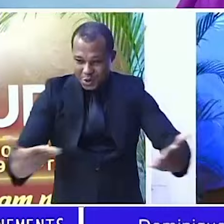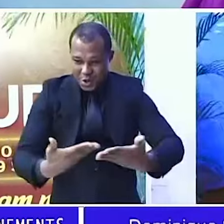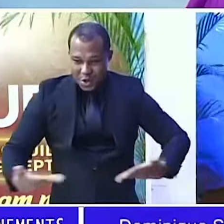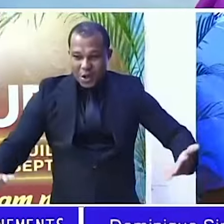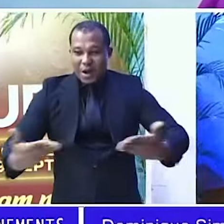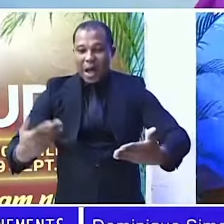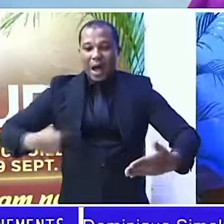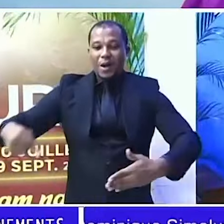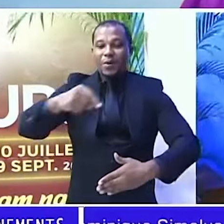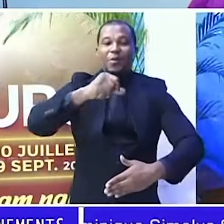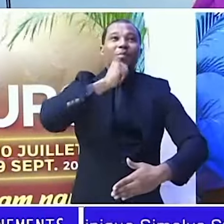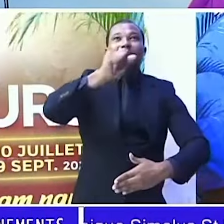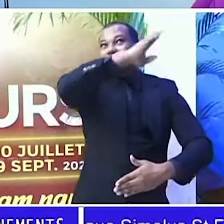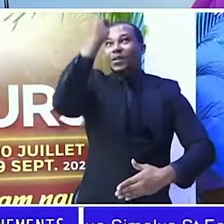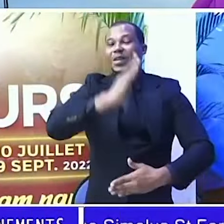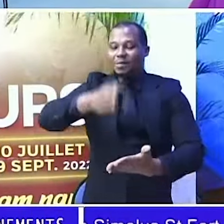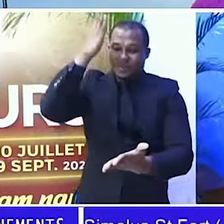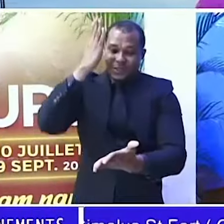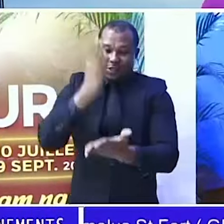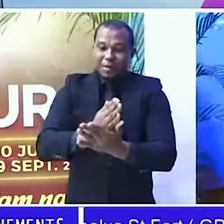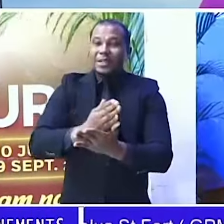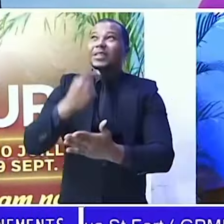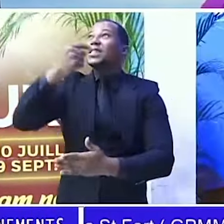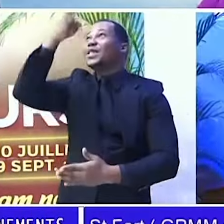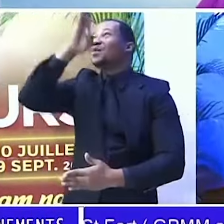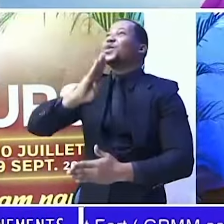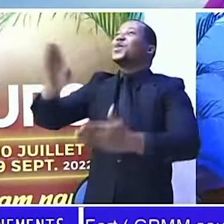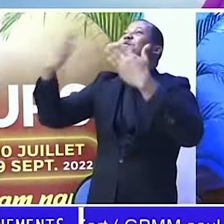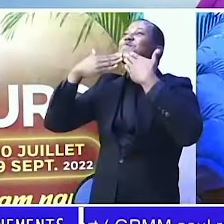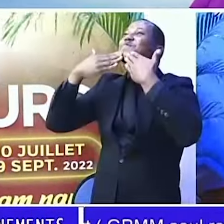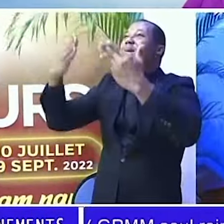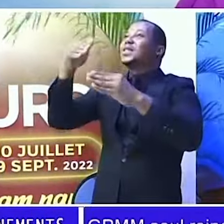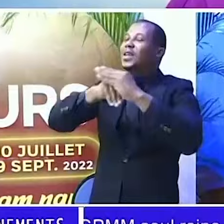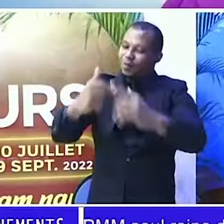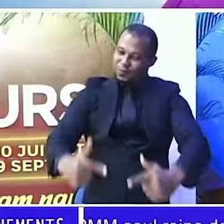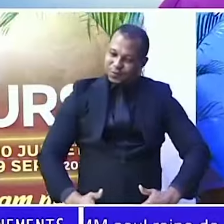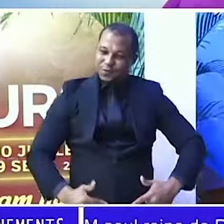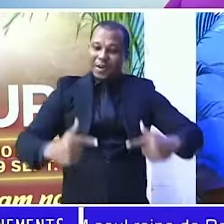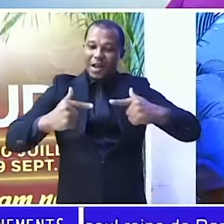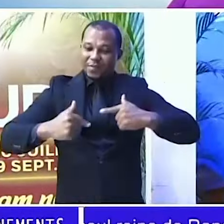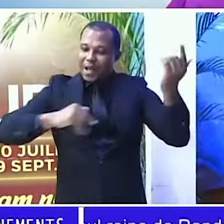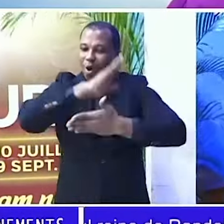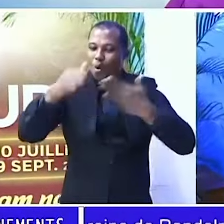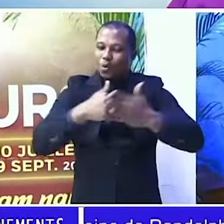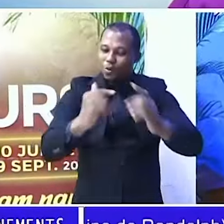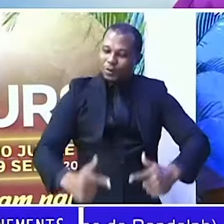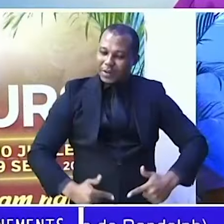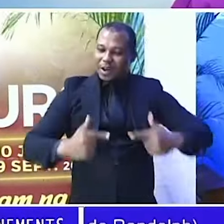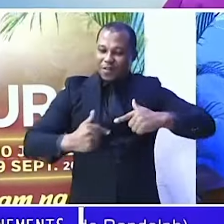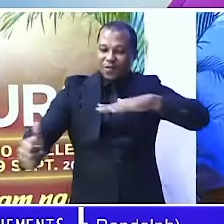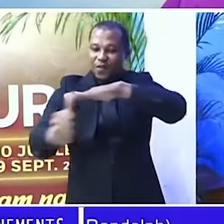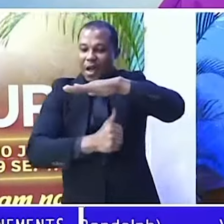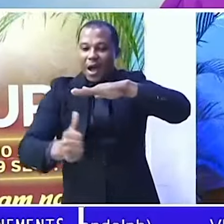Nous pas jambes suspendues, dis bon Dieu merci dans la vie, tout le monde qui vit en bas la ville, parce